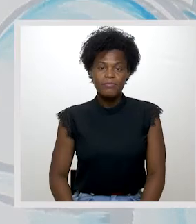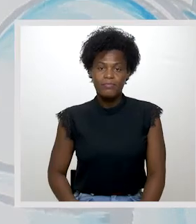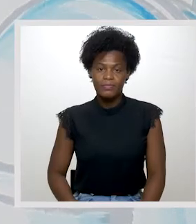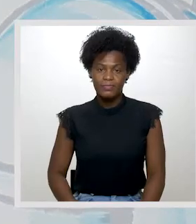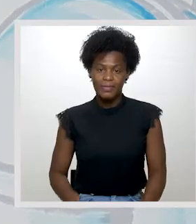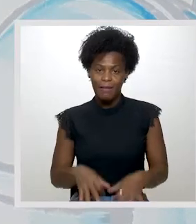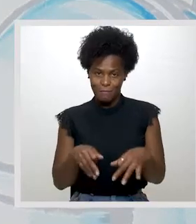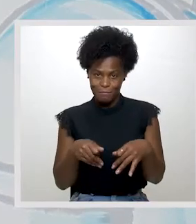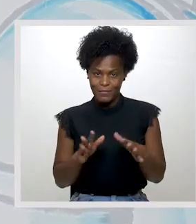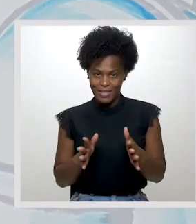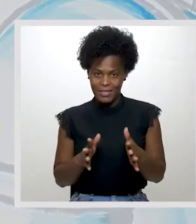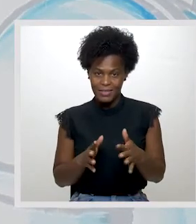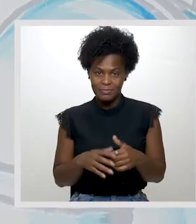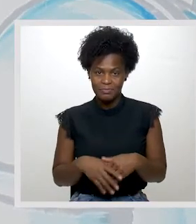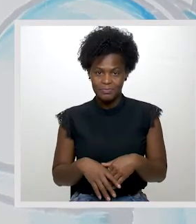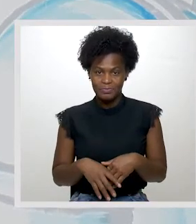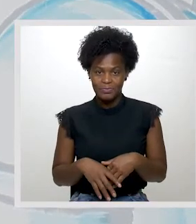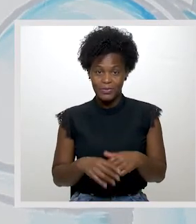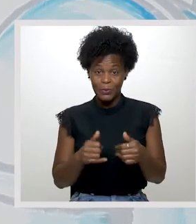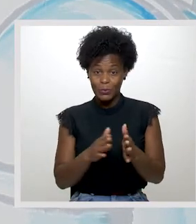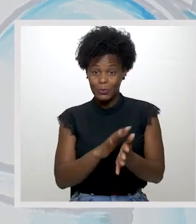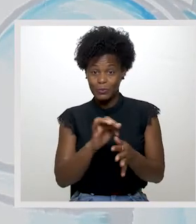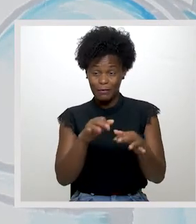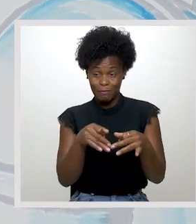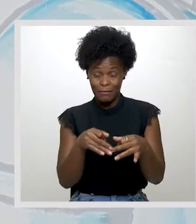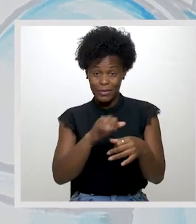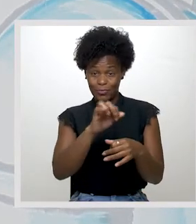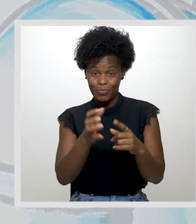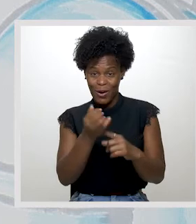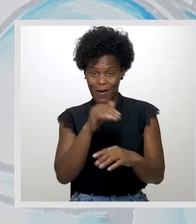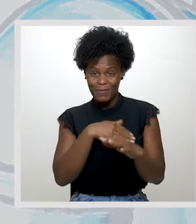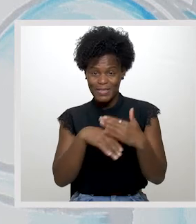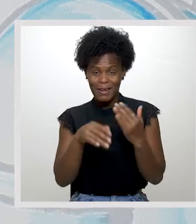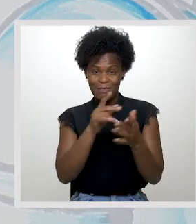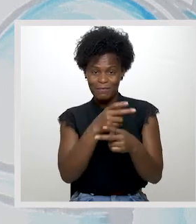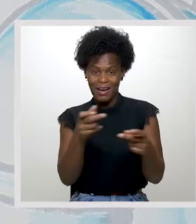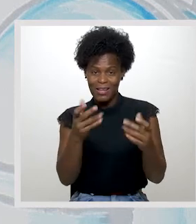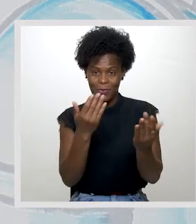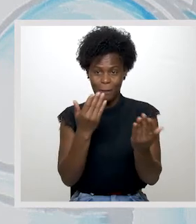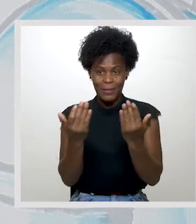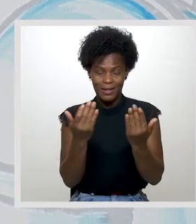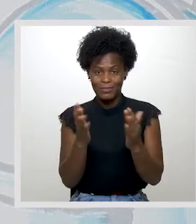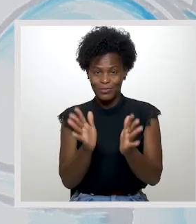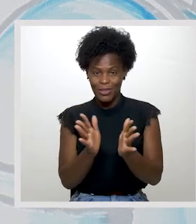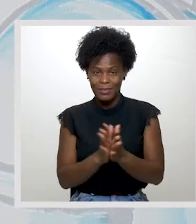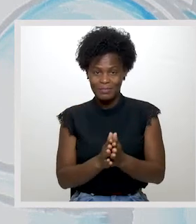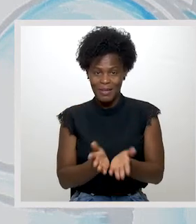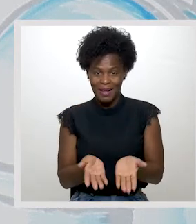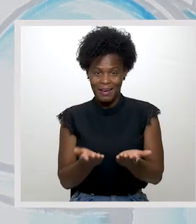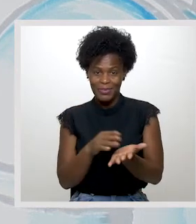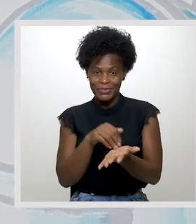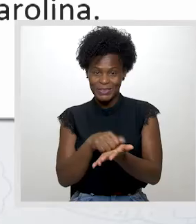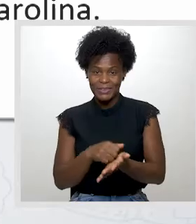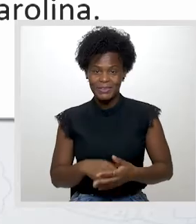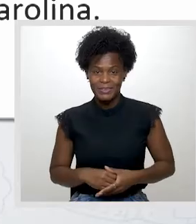C'est fini? Tout le monde a pu faire des phrases comparatives? Allez, on